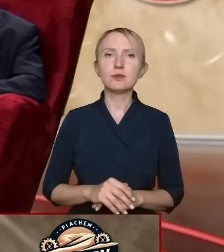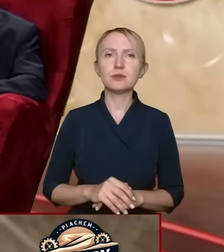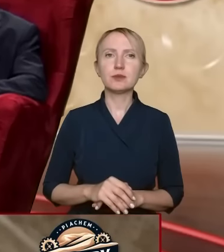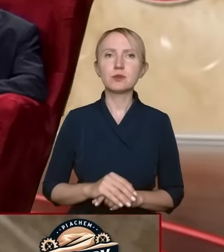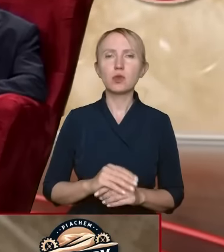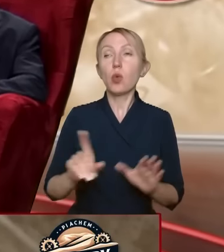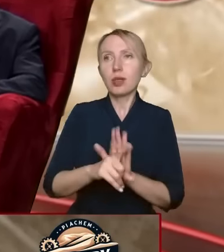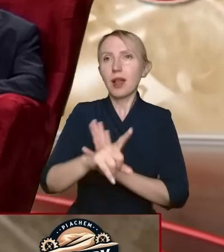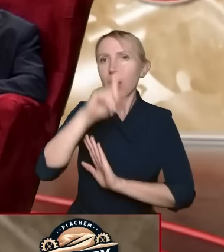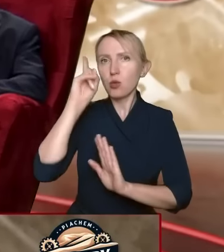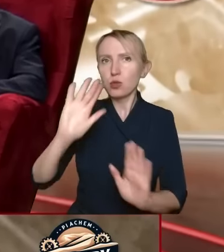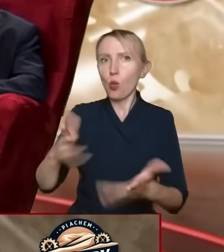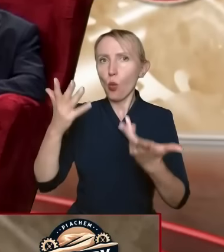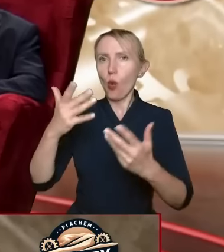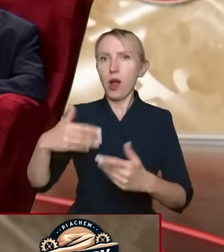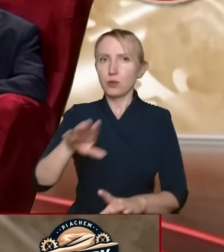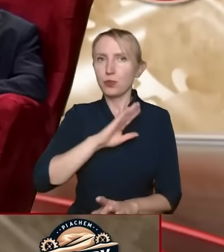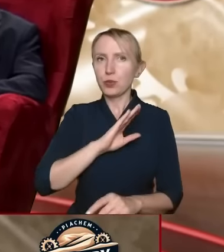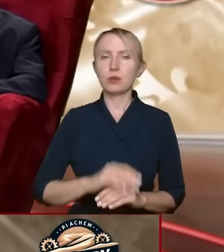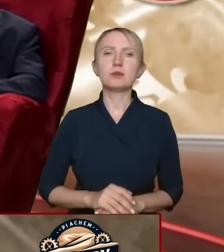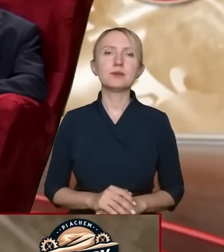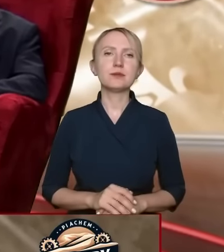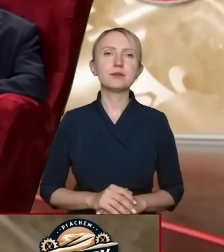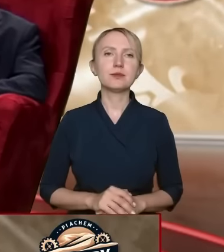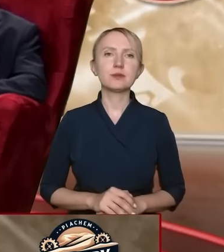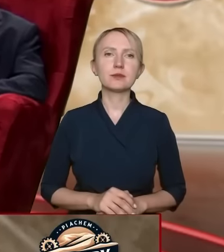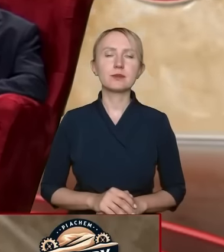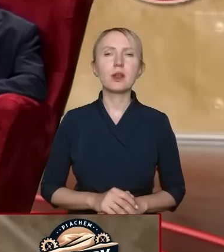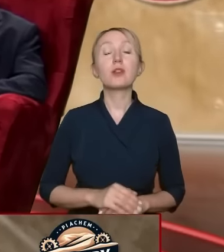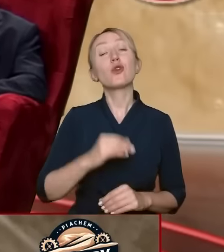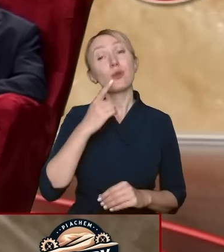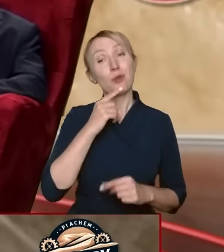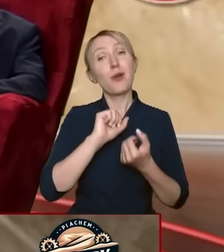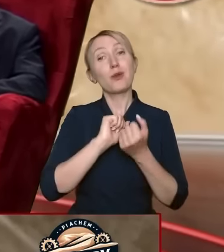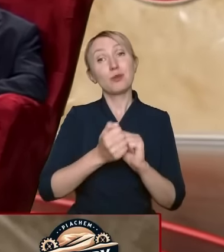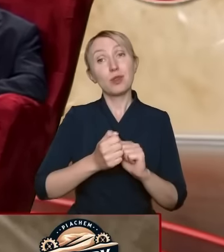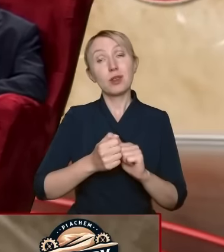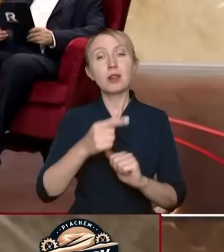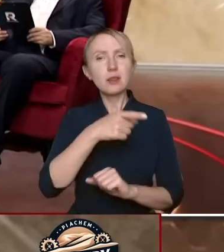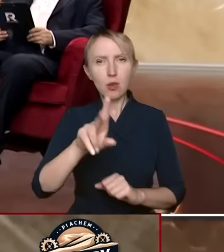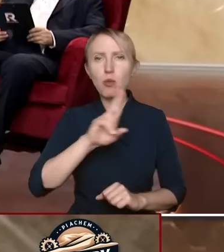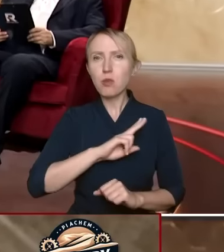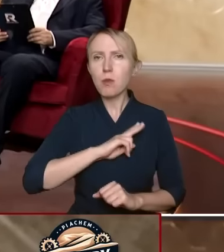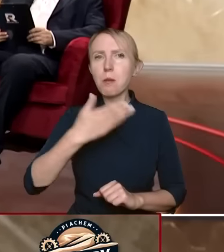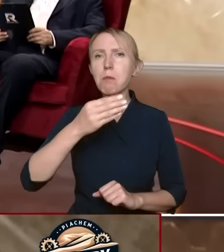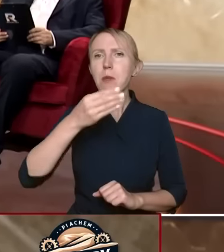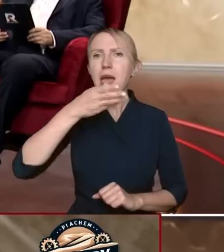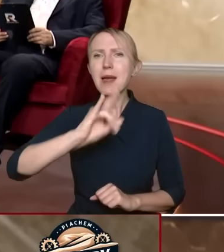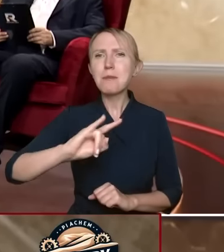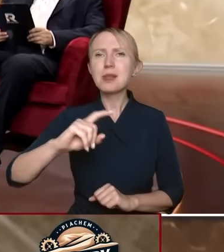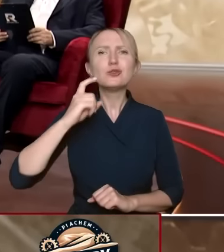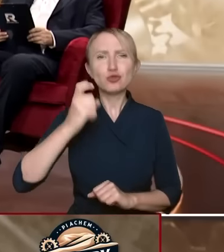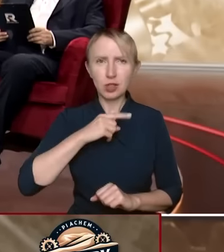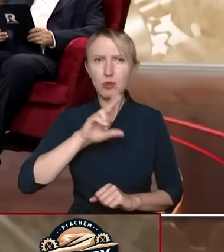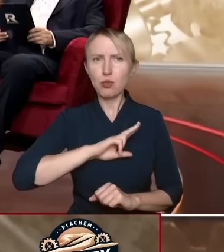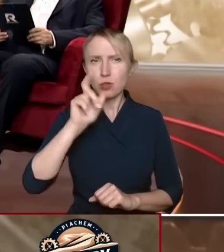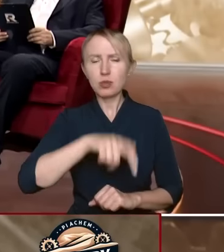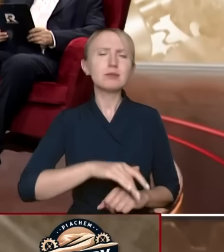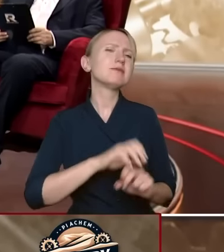to... Niewiele się zmieniło. Niewiele się zmieniło. Podobały ci się te memy, Olu? Oj